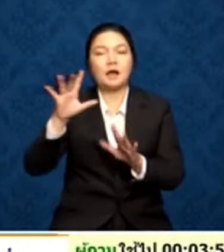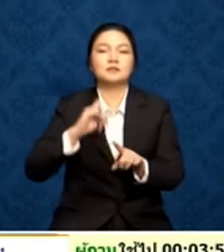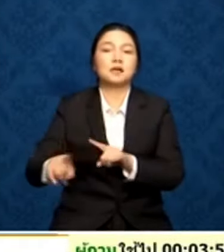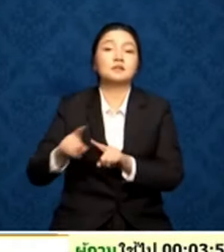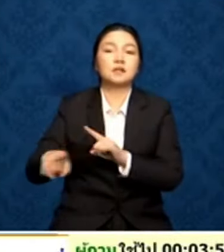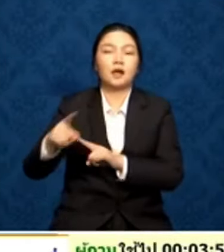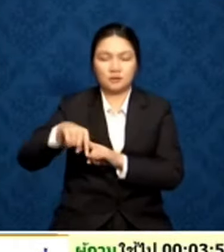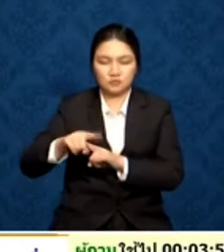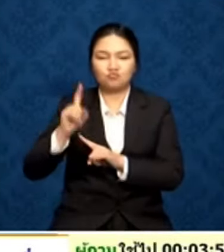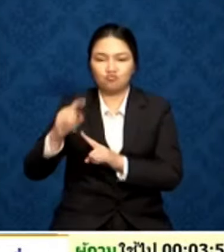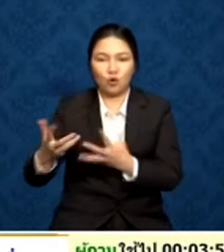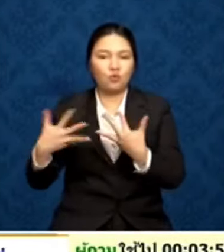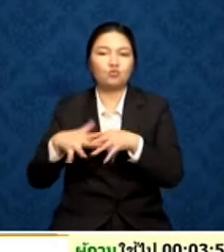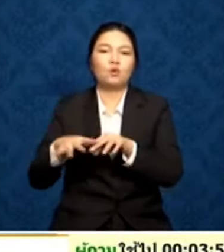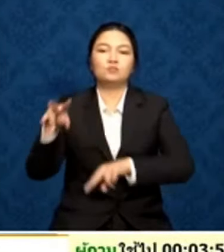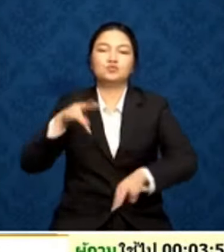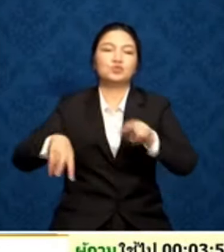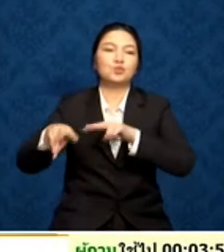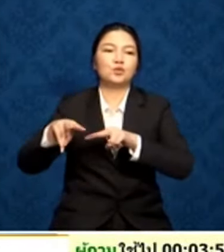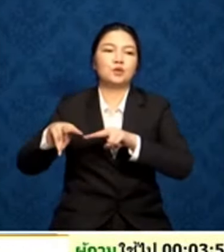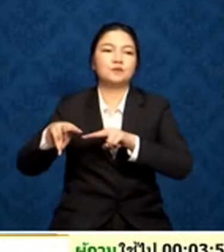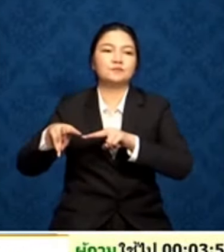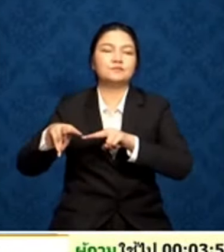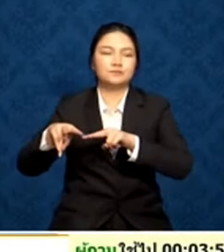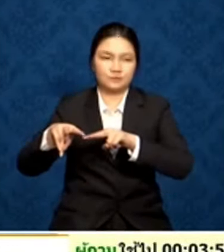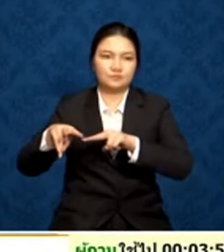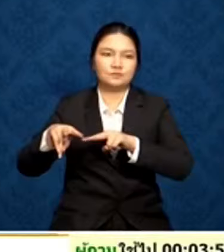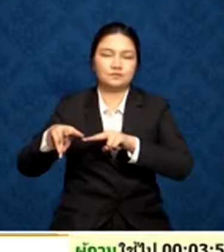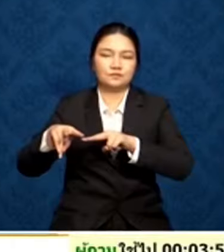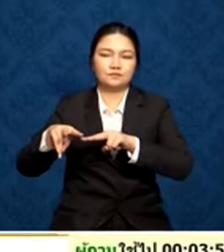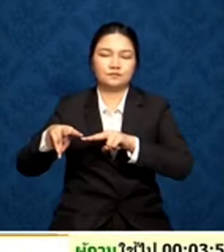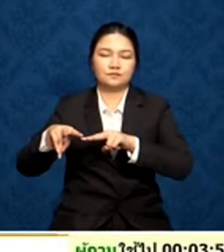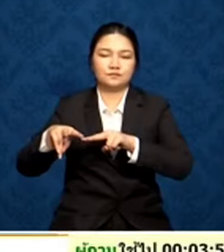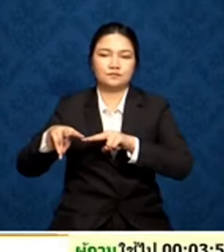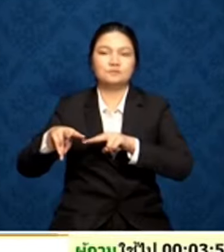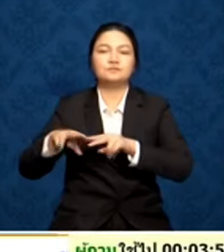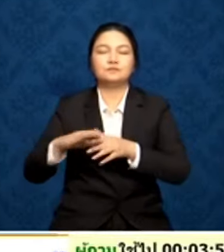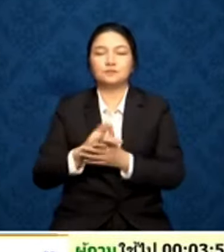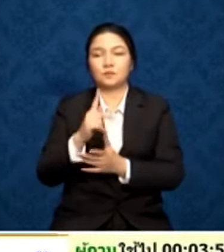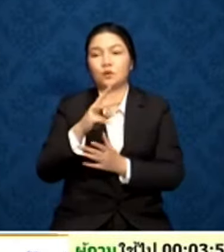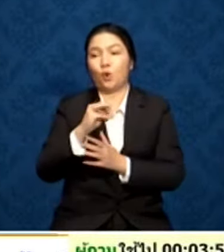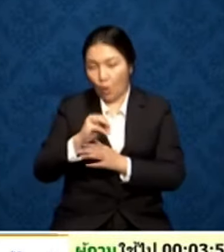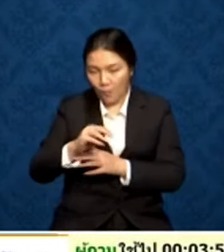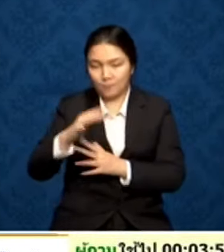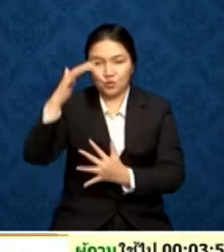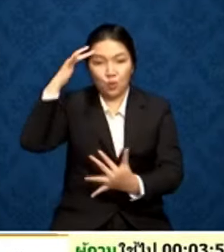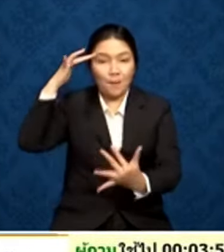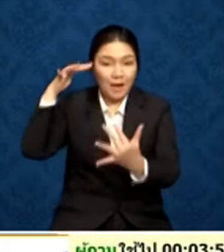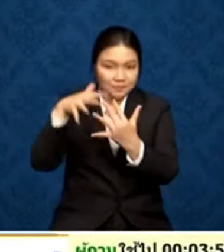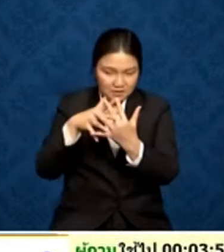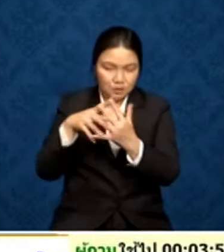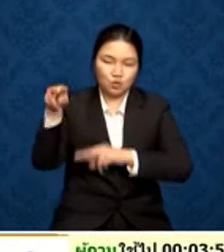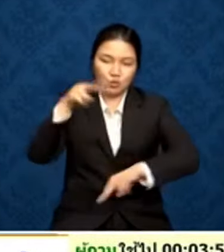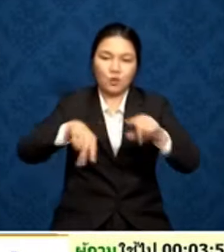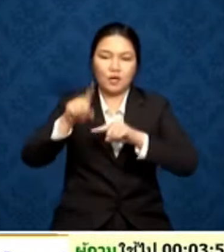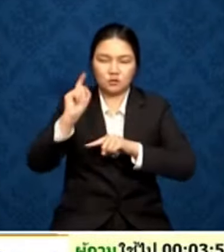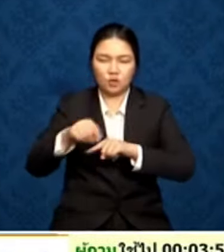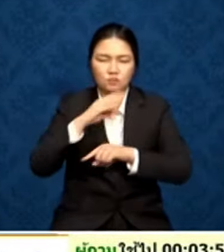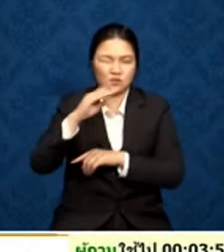กันอยู่ในกรมสุขภาพจิตแล้วก็มีแนวทางถ้าเป็นไปได้ก็จะปรับ